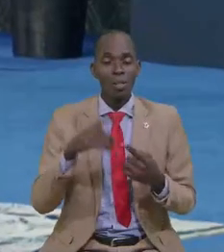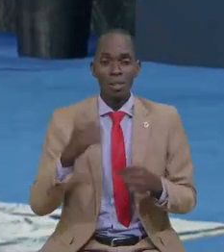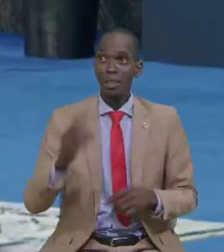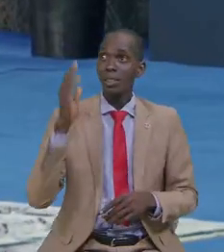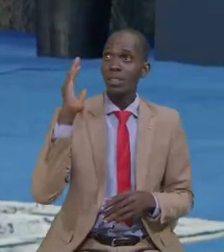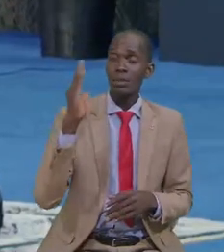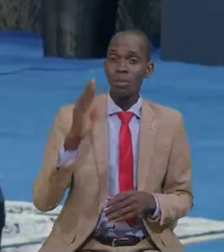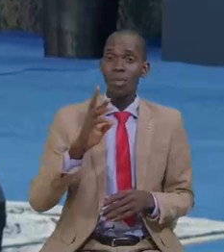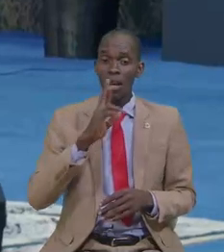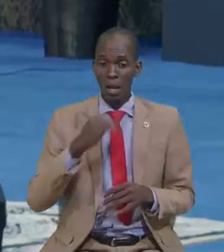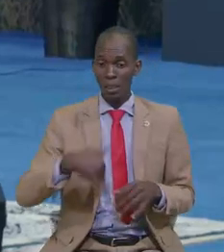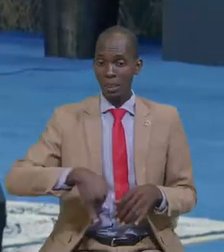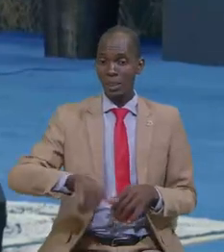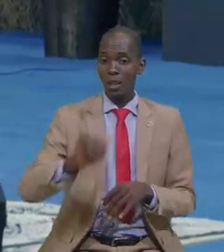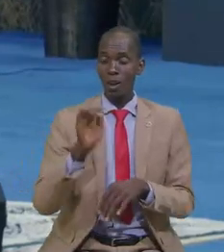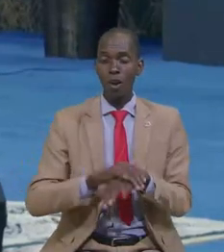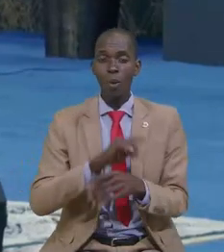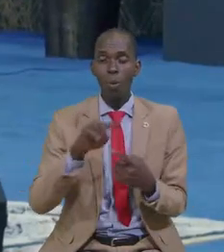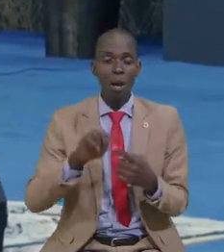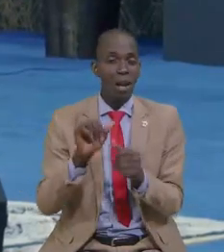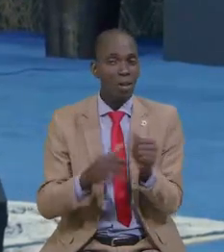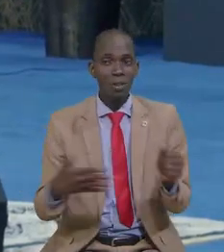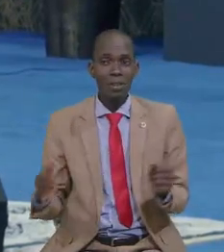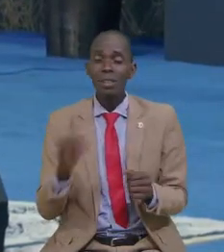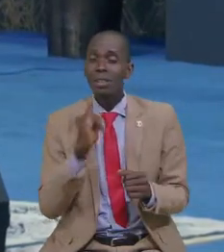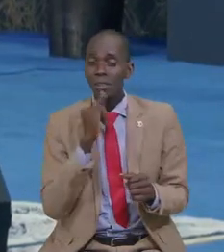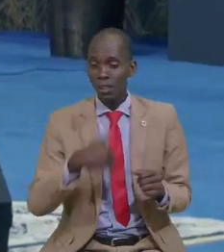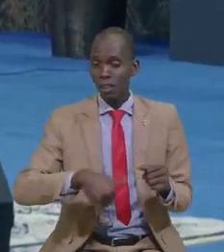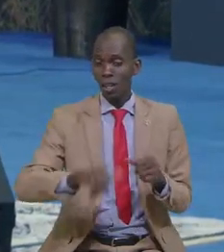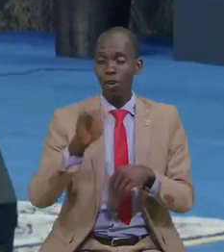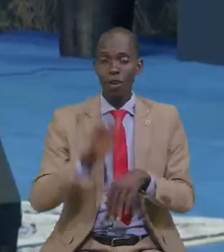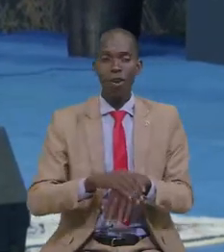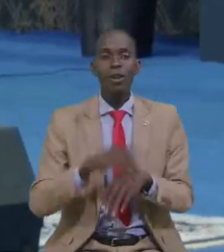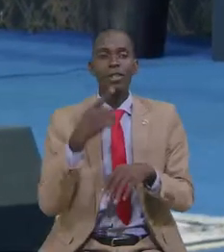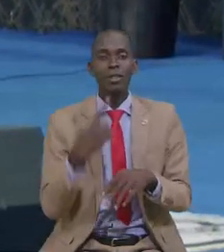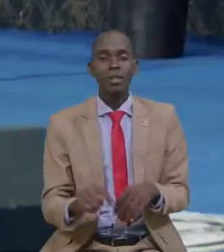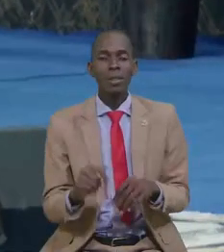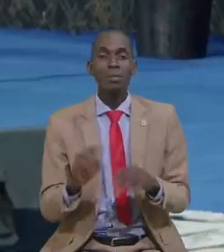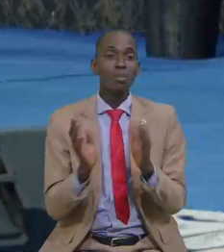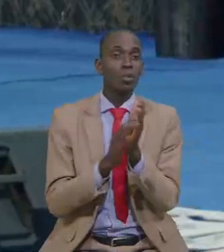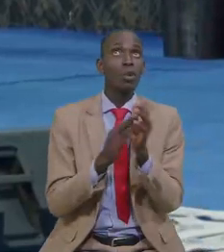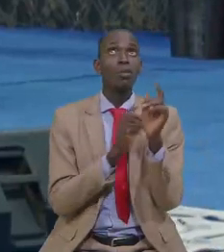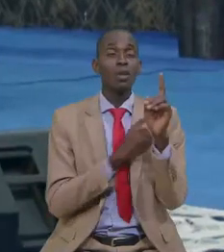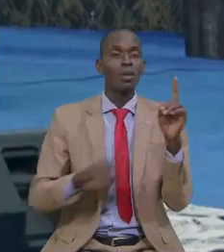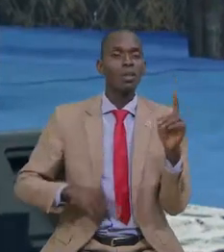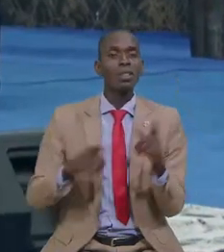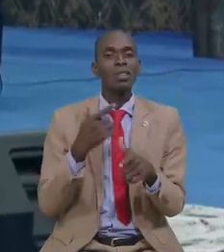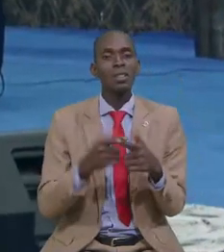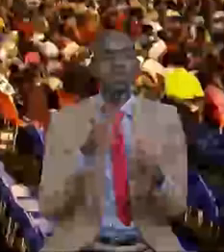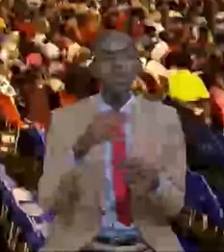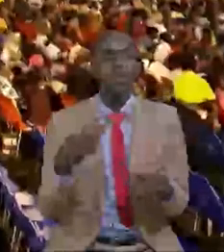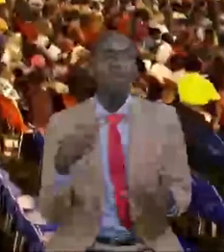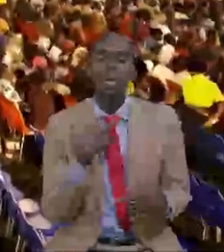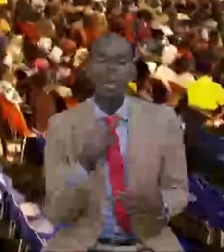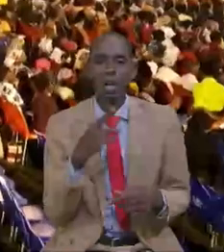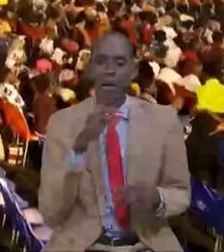les témoignages étaient en cours, lorsque tout était en cours, les louanges du Seigneur. Et puis,